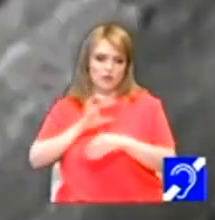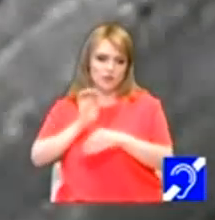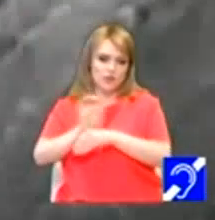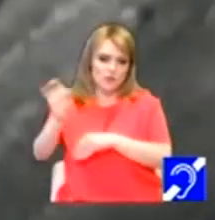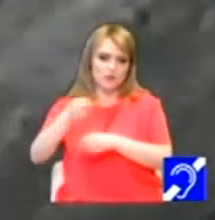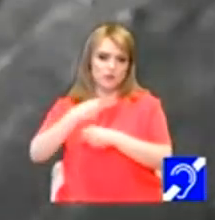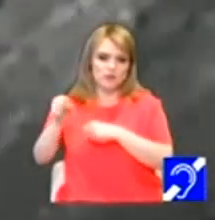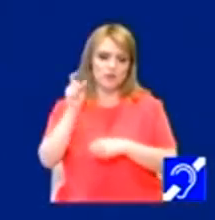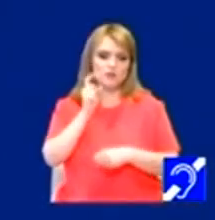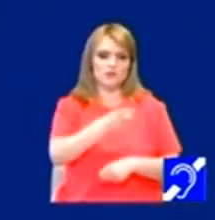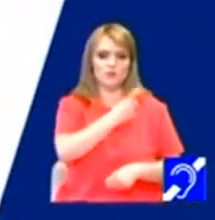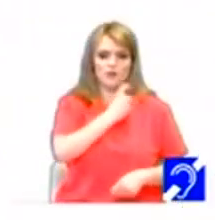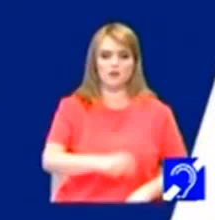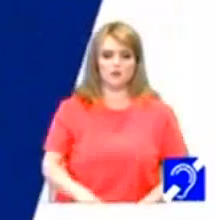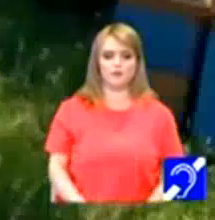Kazahstan.